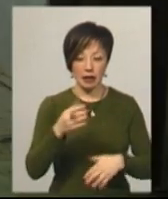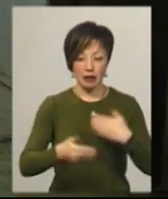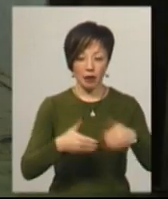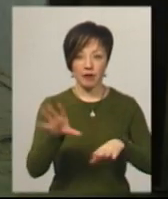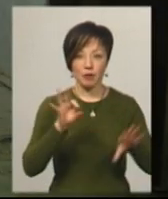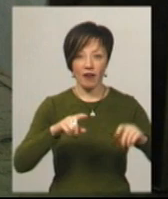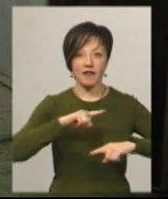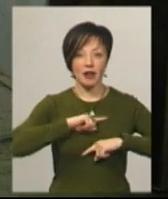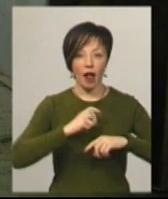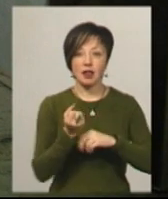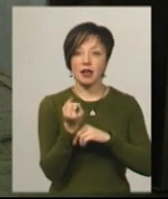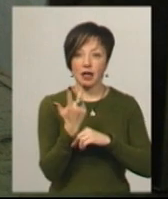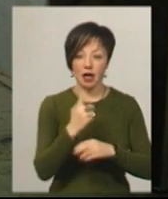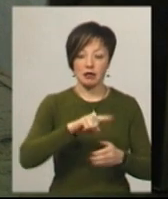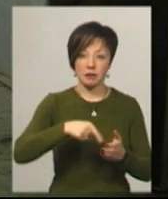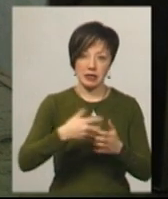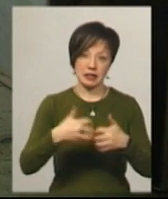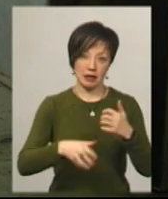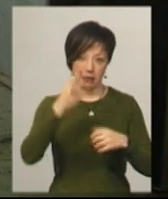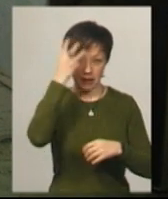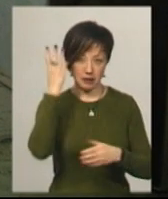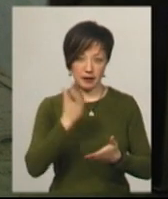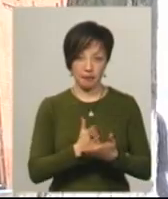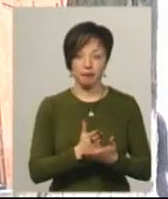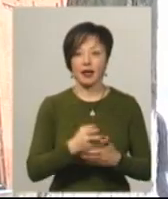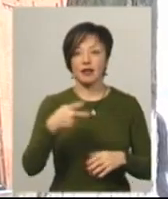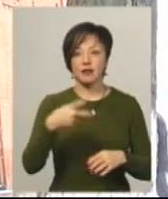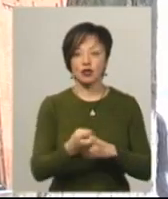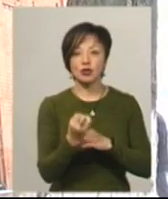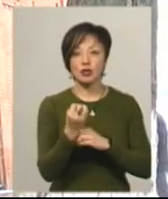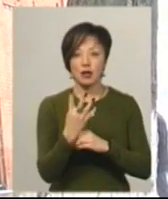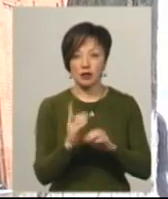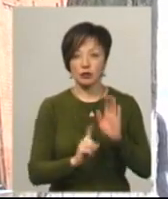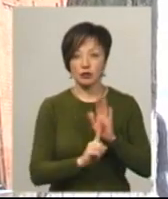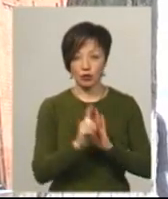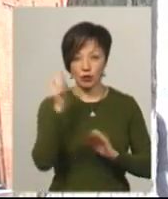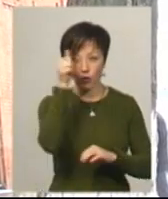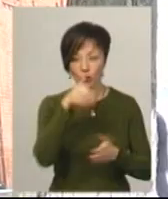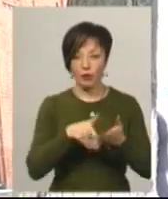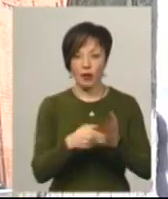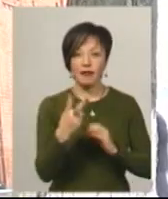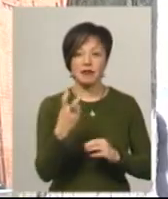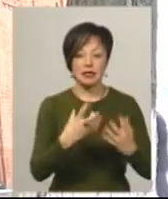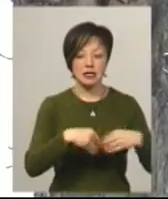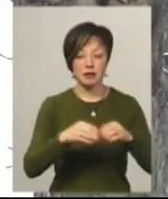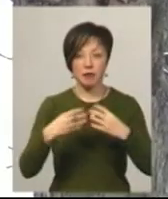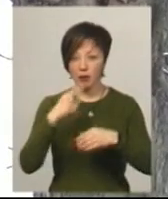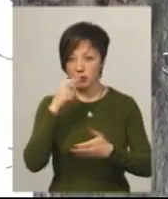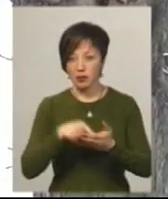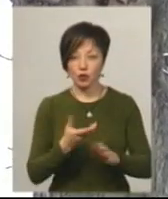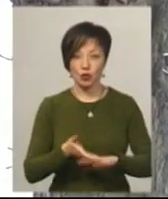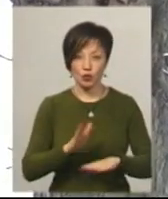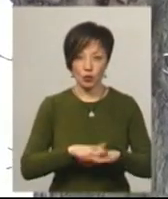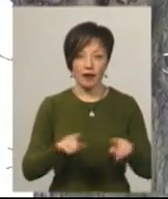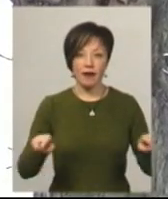фінал потрапило 13 населених пунктів, серед яких і Хмельницький. Нагадаю, від 2014 року БУР допоміг 200 сімей, які опинилися в скруті,